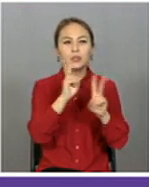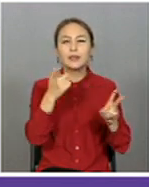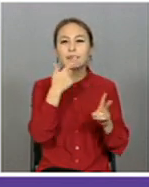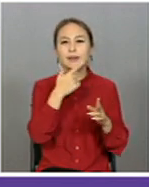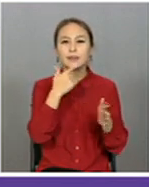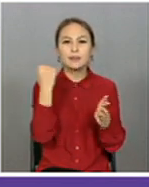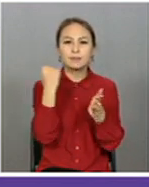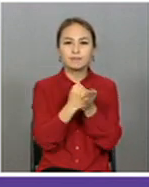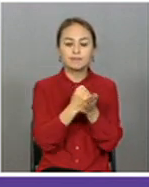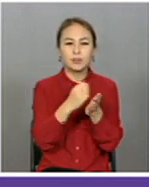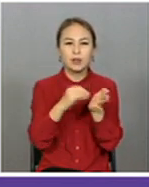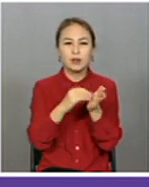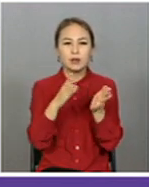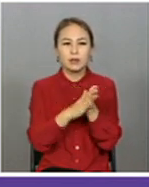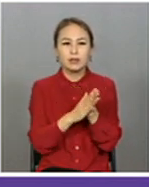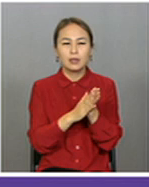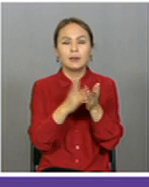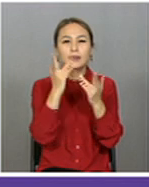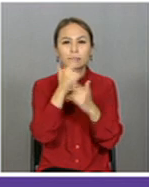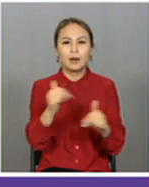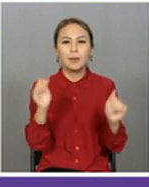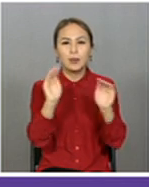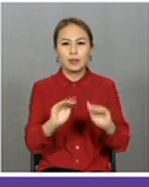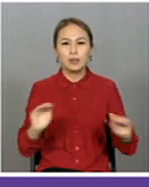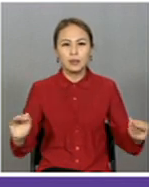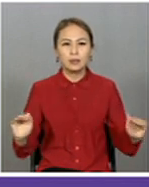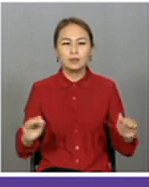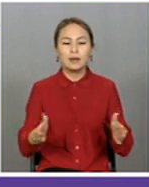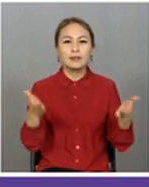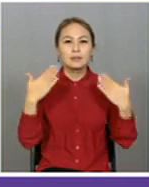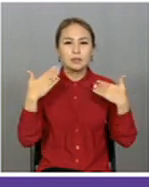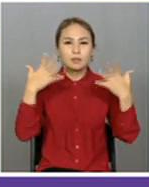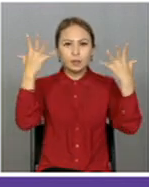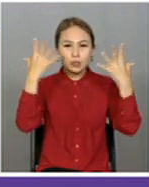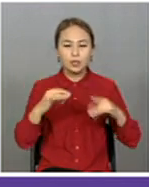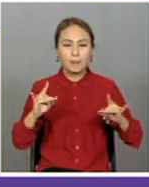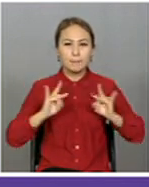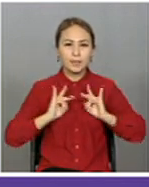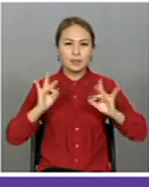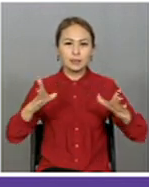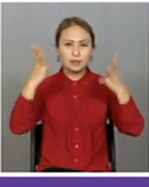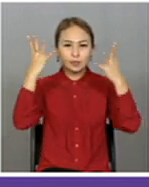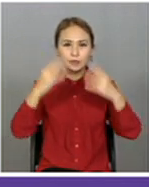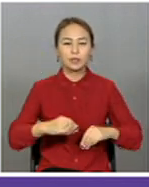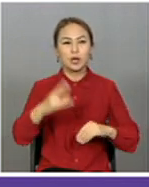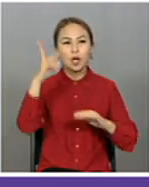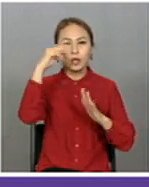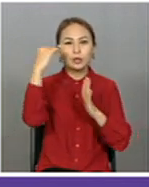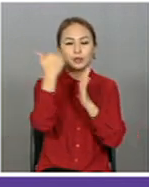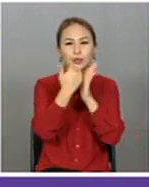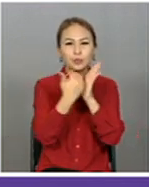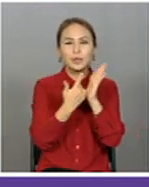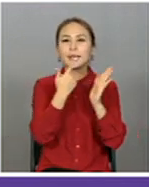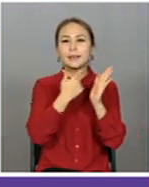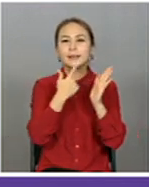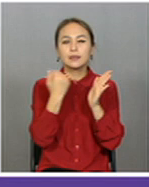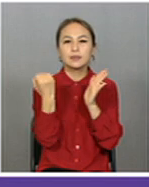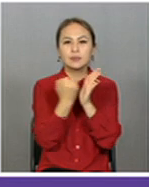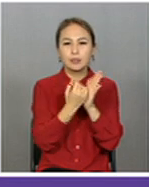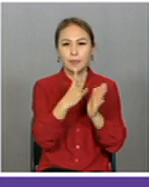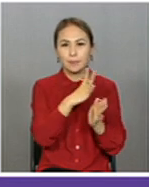белгіленген? Ия, балалар, демалыс және мереке күндерін күнтізбеде қызылмен